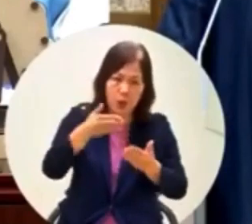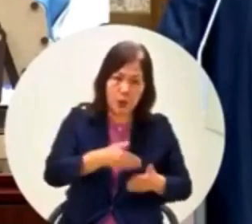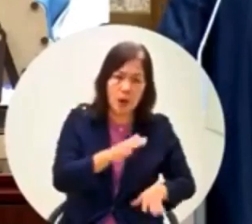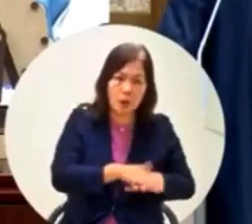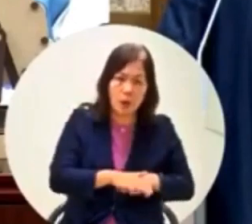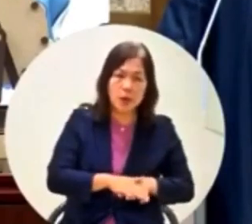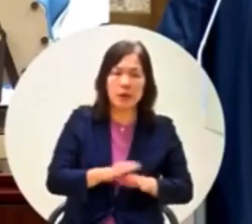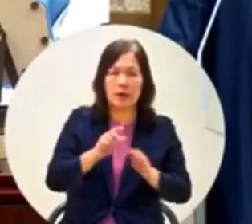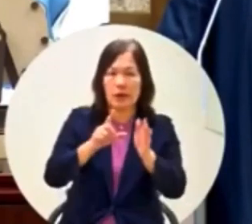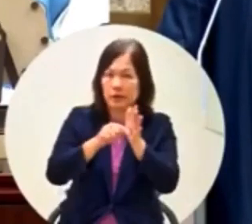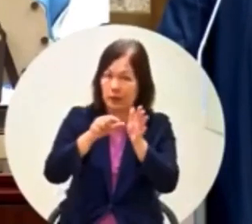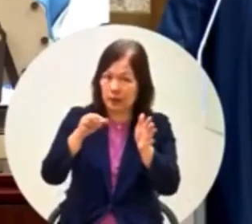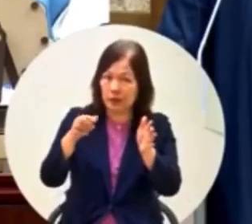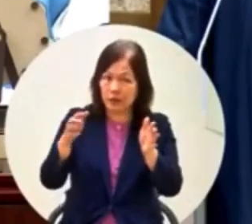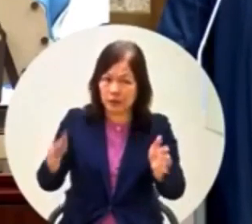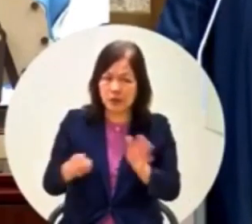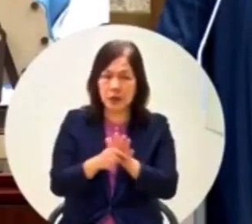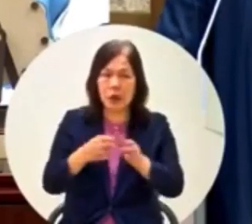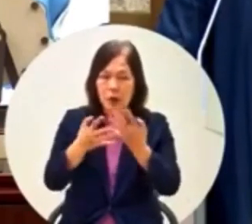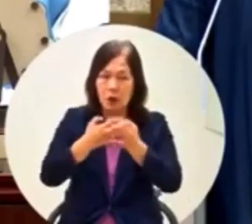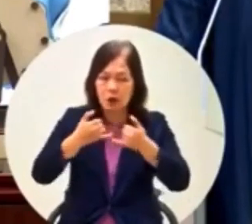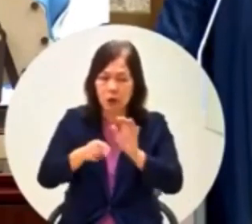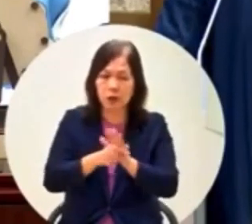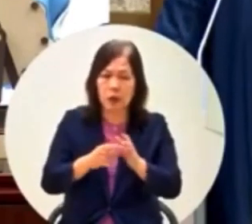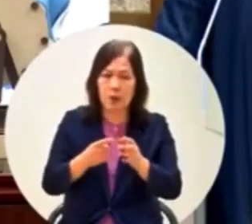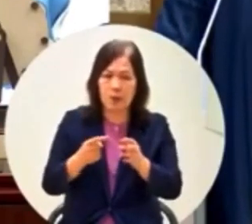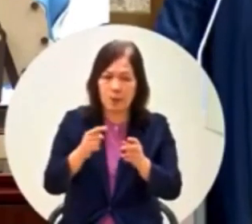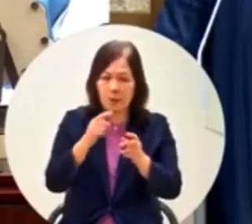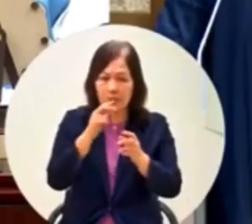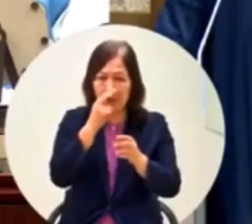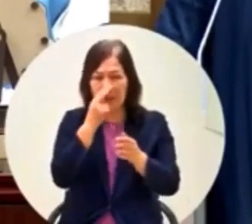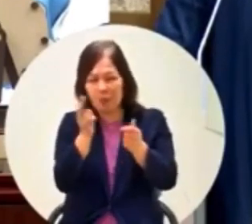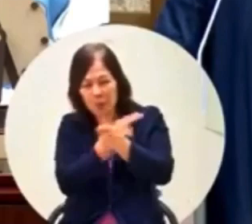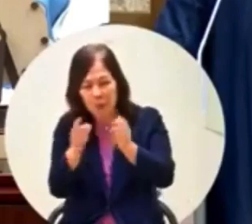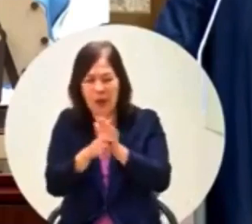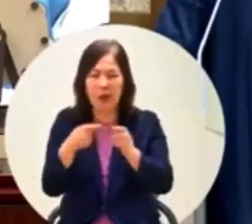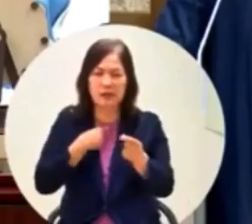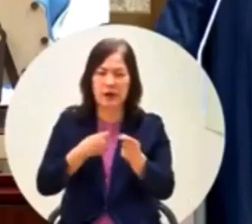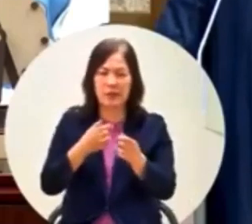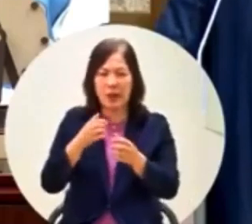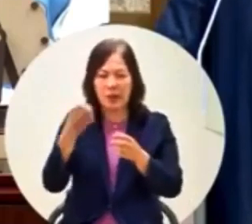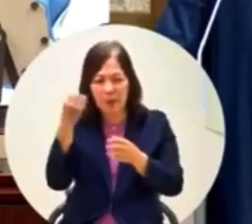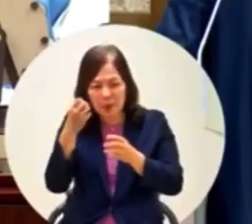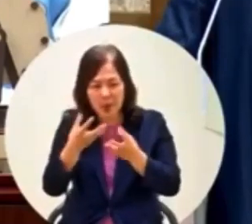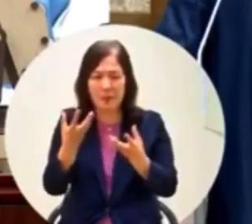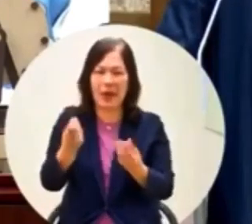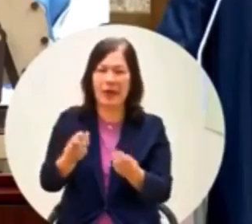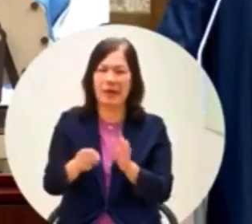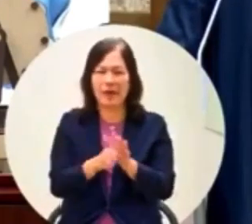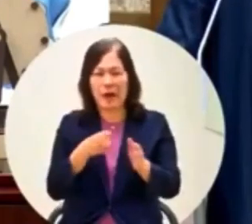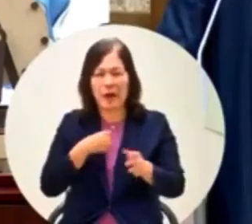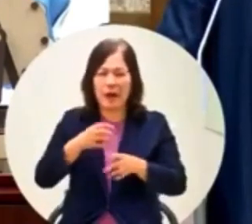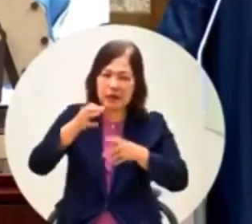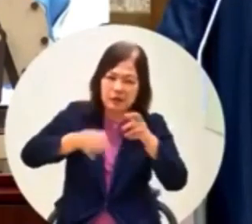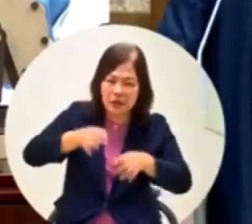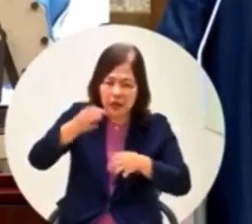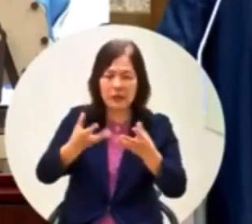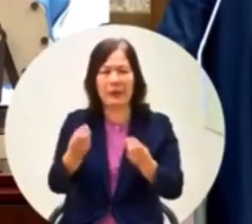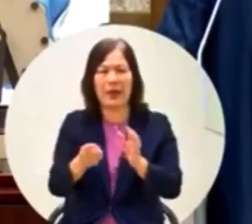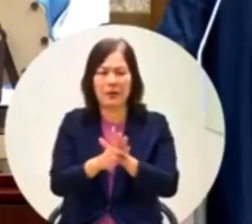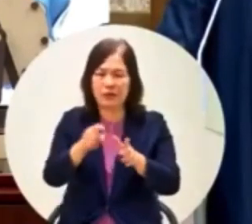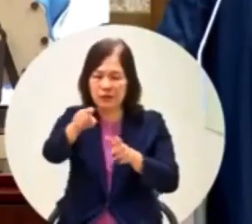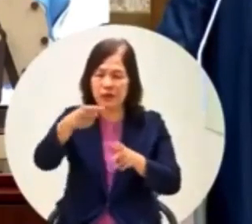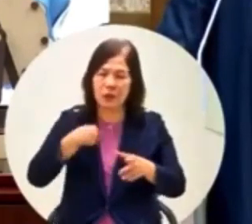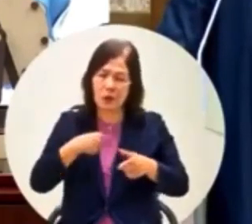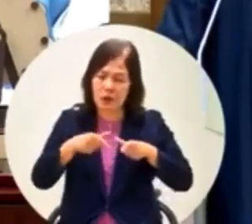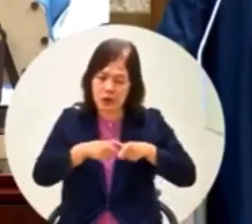刻很多网络上的攻击好像我们已经退流行，我们的价值不存在，可是你跟我的内心都很清楚，